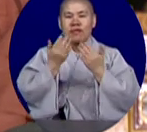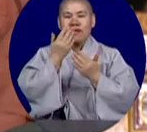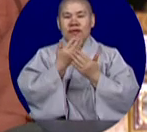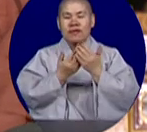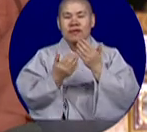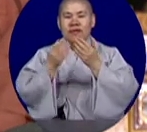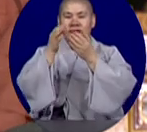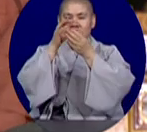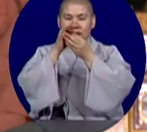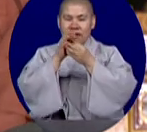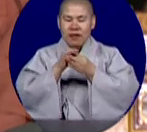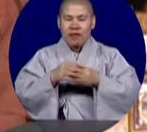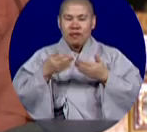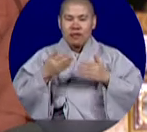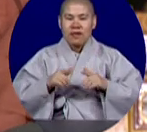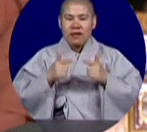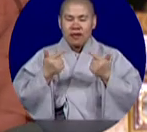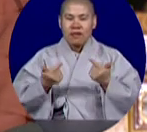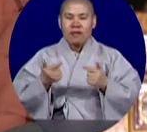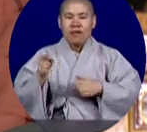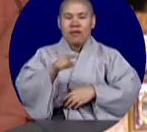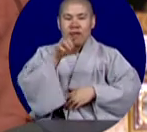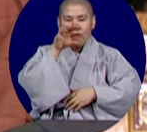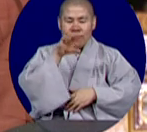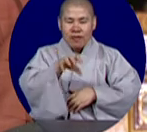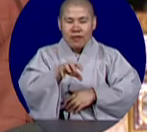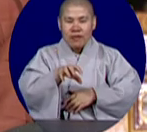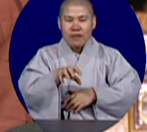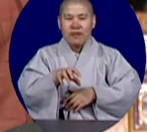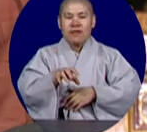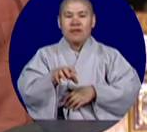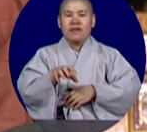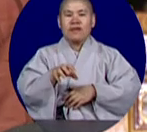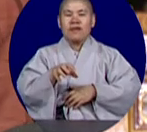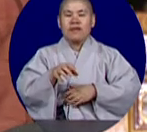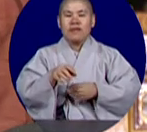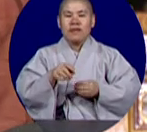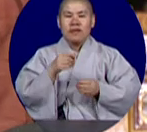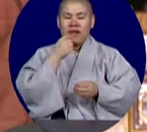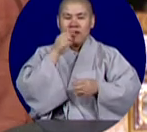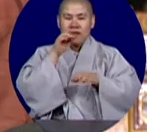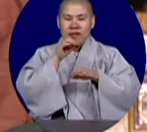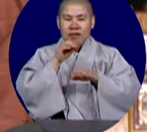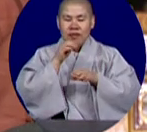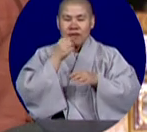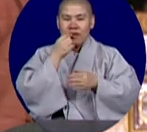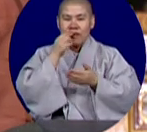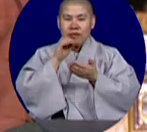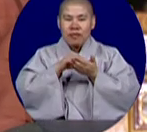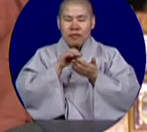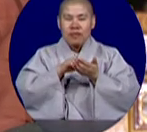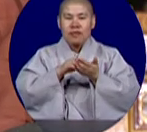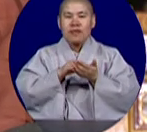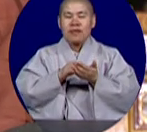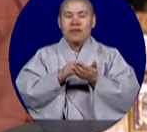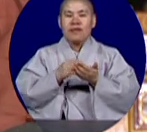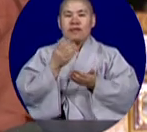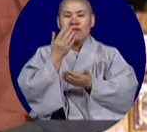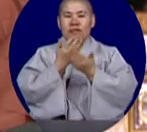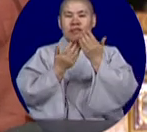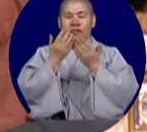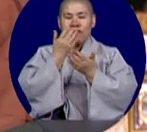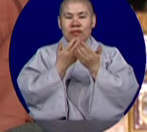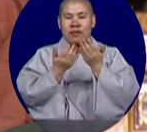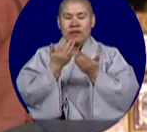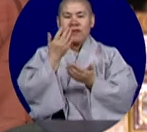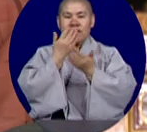타요. 어디 가서든지 아무리 점화를 해도 돌멩이 위에다가 아무리 불을 붙여도 거기서 발화가 안 되니까